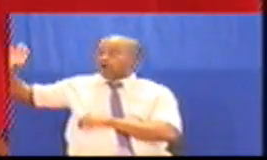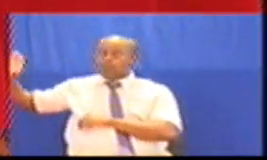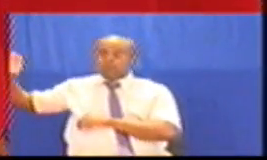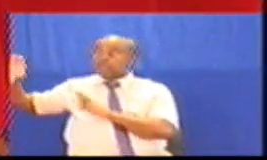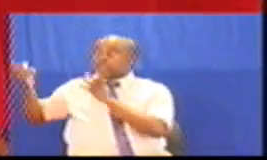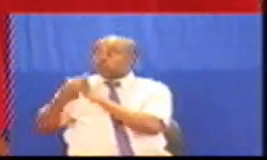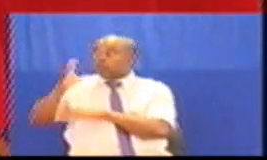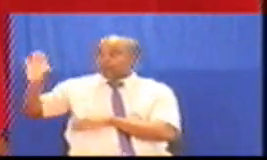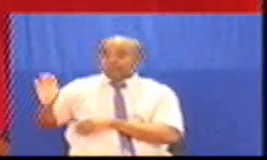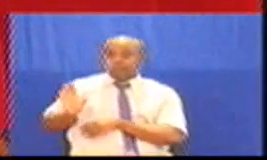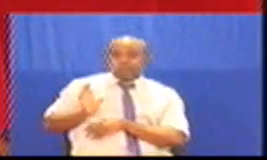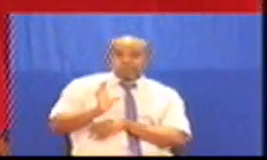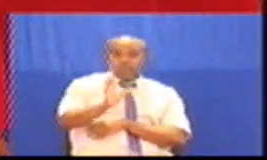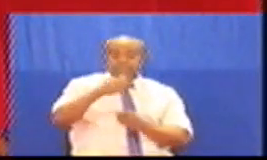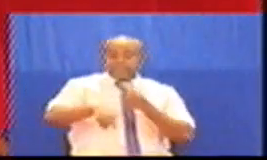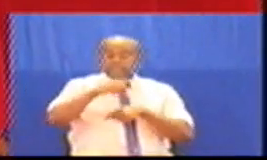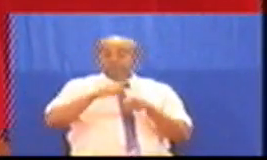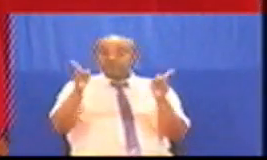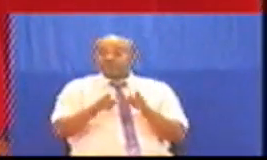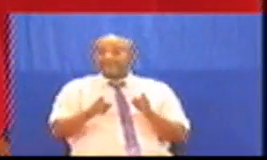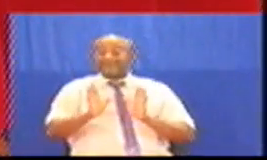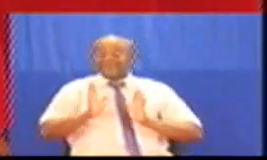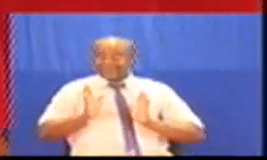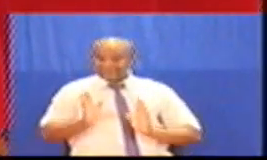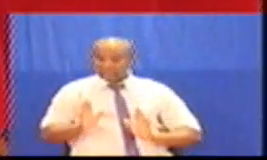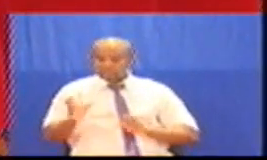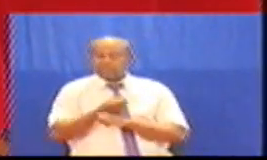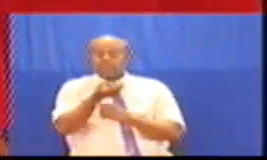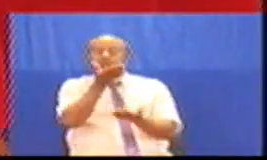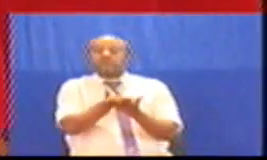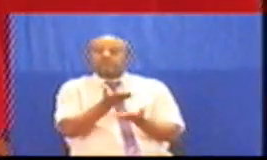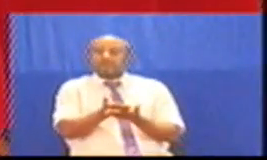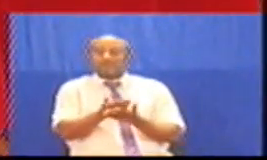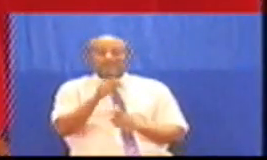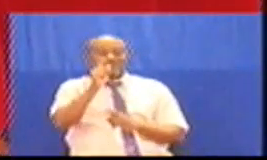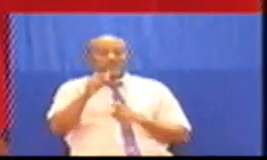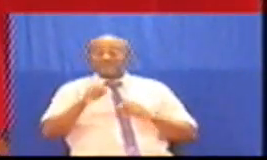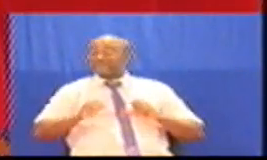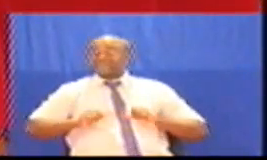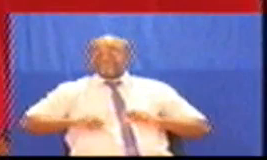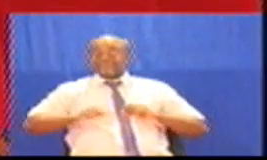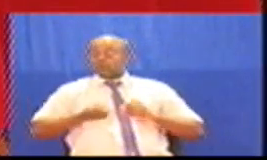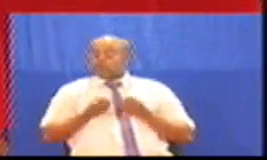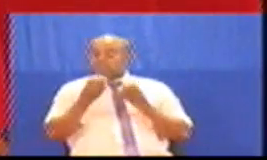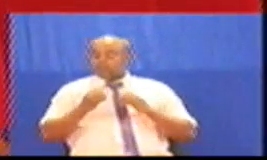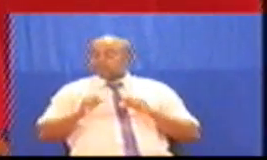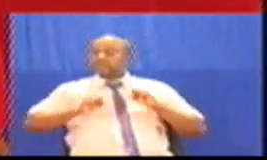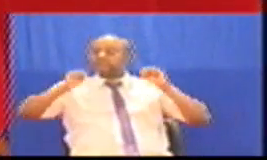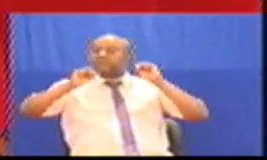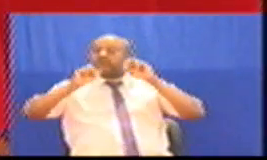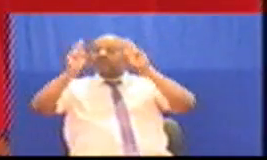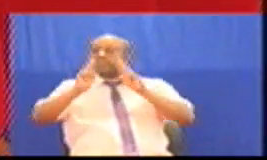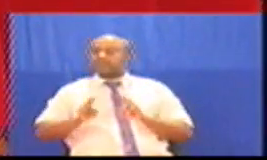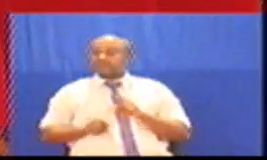kifupi tayari imeshapata utambulisho na kusifiwa kabisa kimataifa kwa